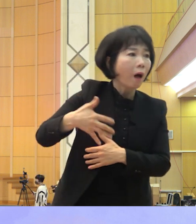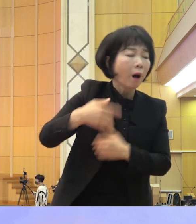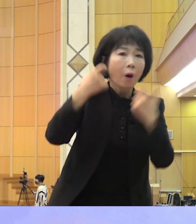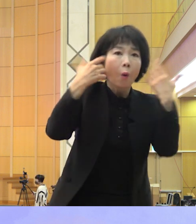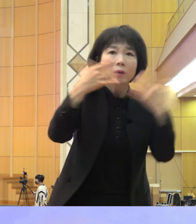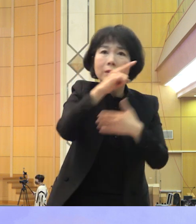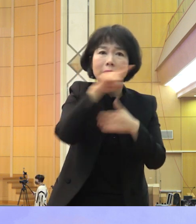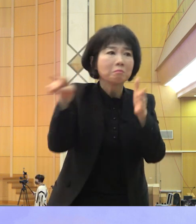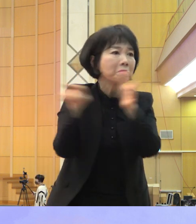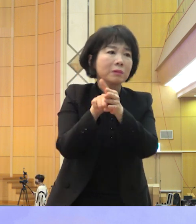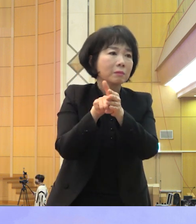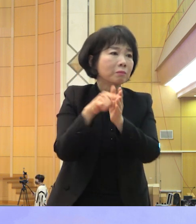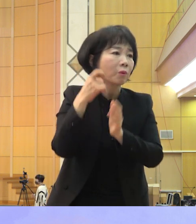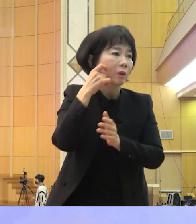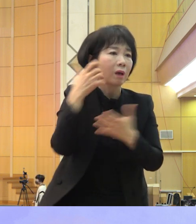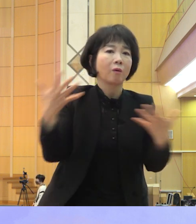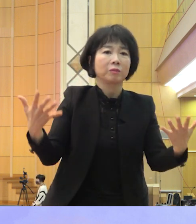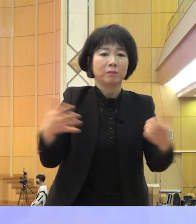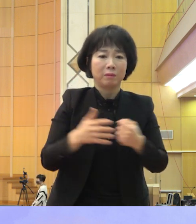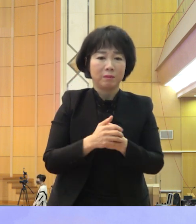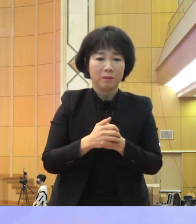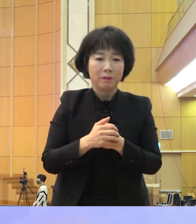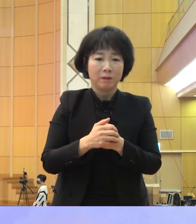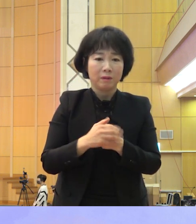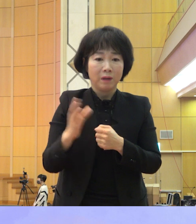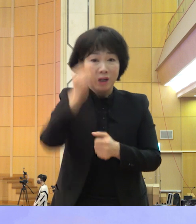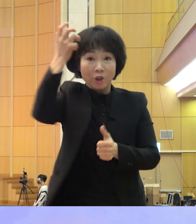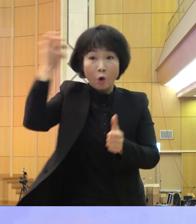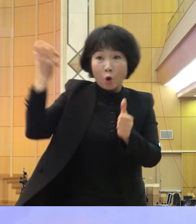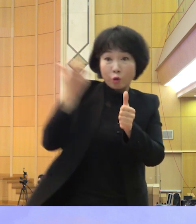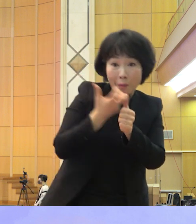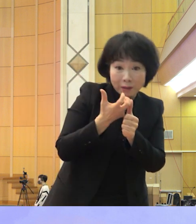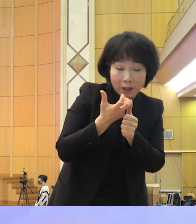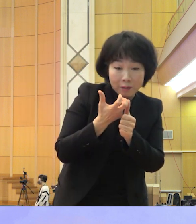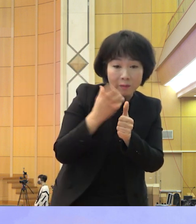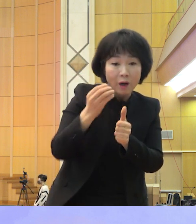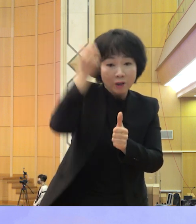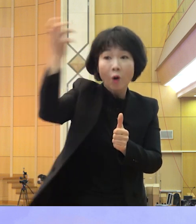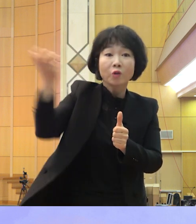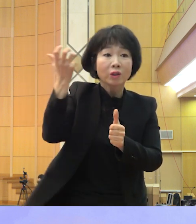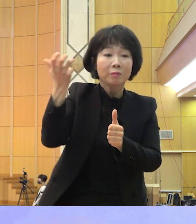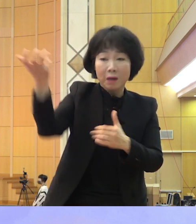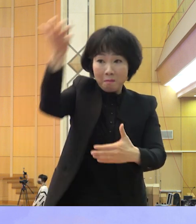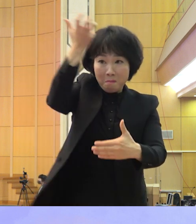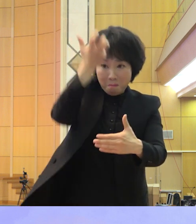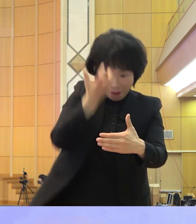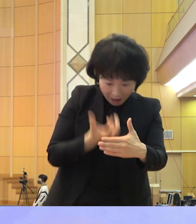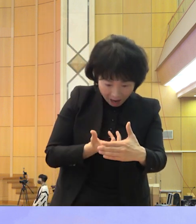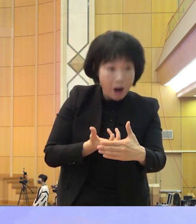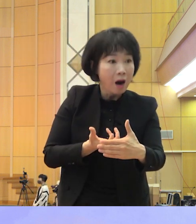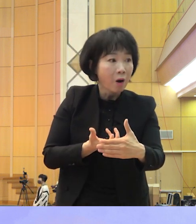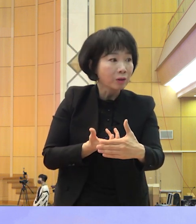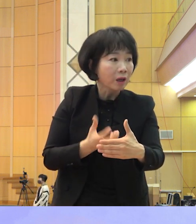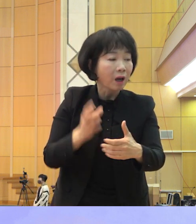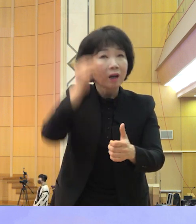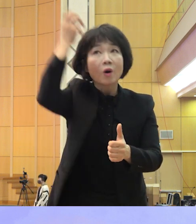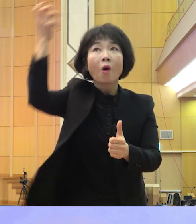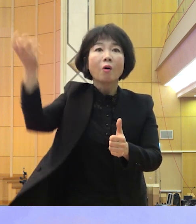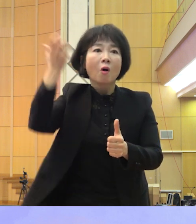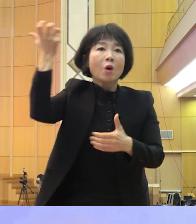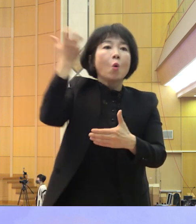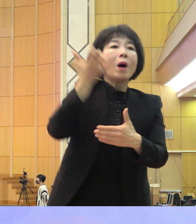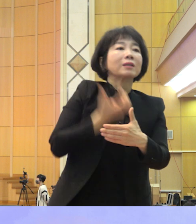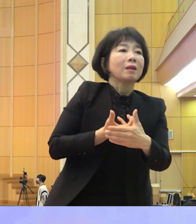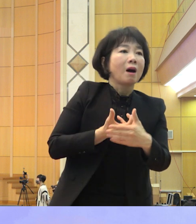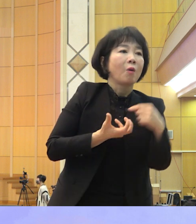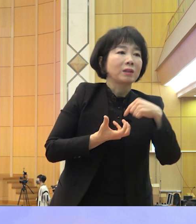거예요. 확인을 못하니까. 이미 성령을 받은 사람은 성령님이 여기에 왔다라고 하는 건 주님의 영이기 때문에